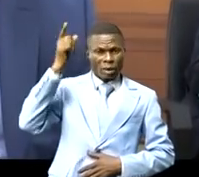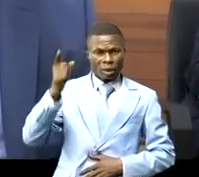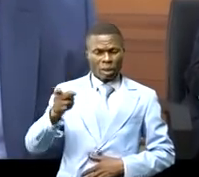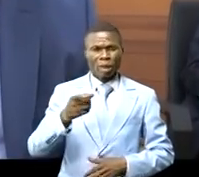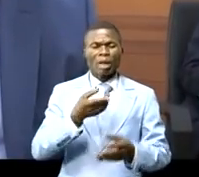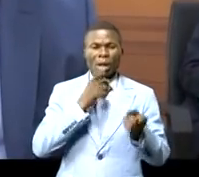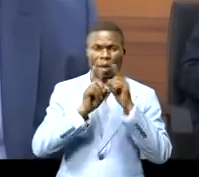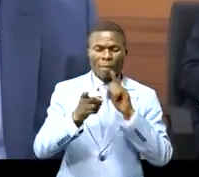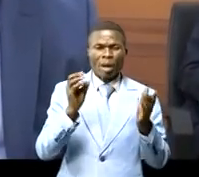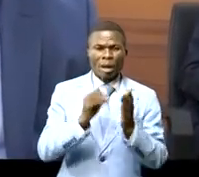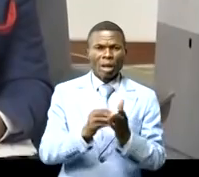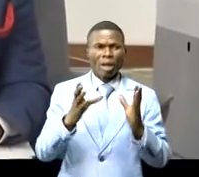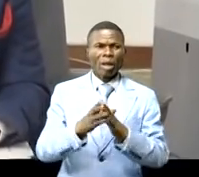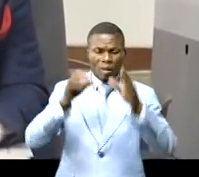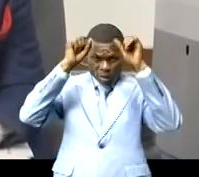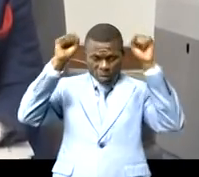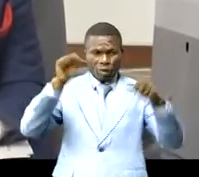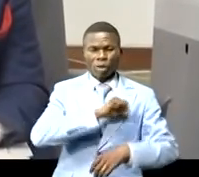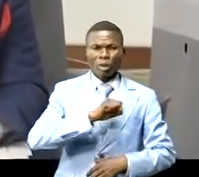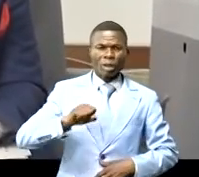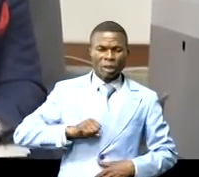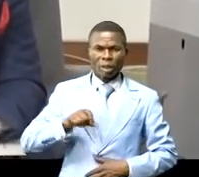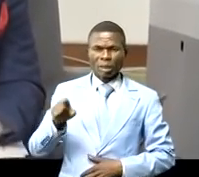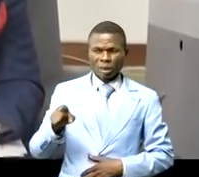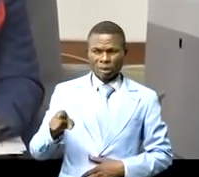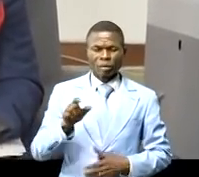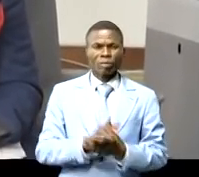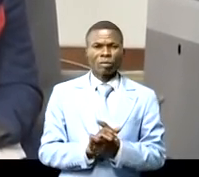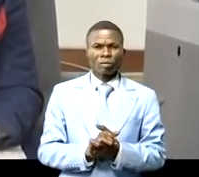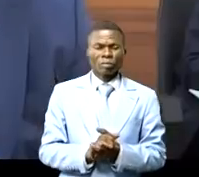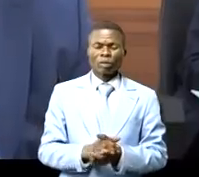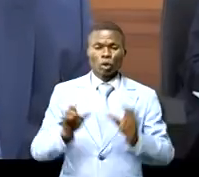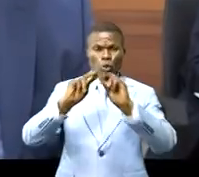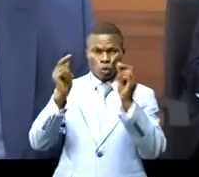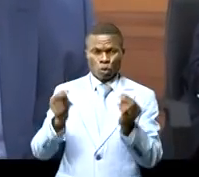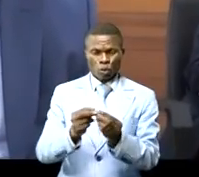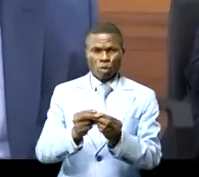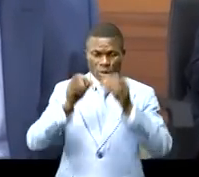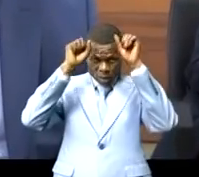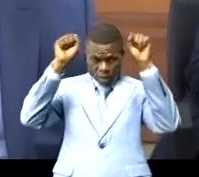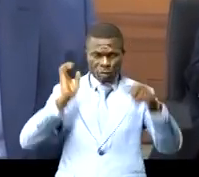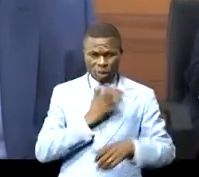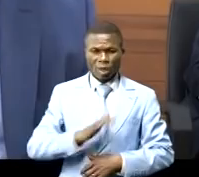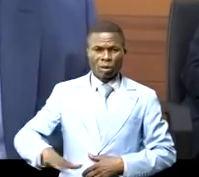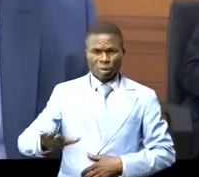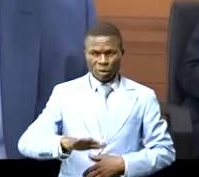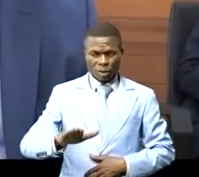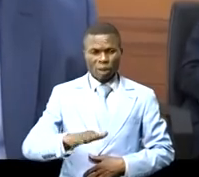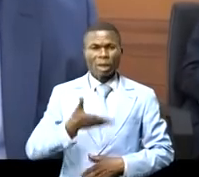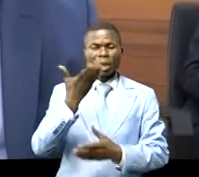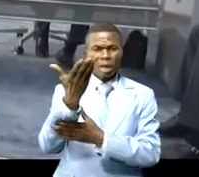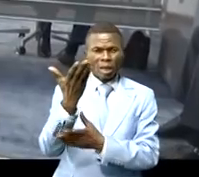également échangé avec le président du Sénat, Modeste Bahati. Cette structure de la présidence de la République a plaidé pour